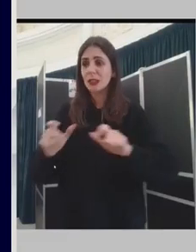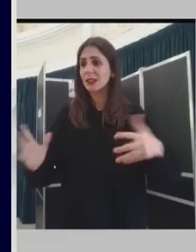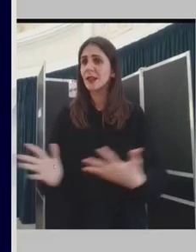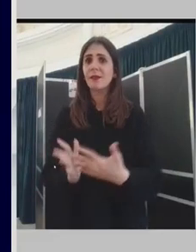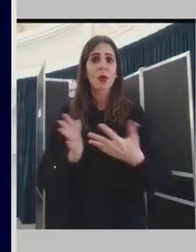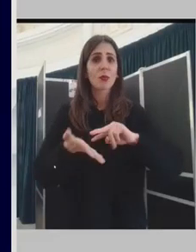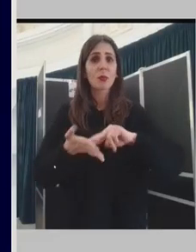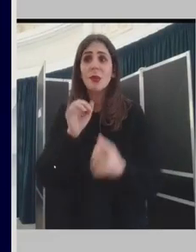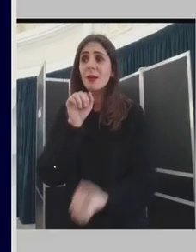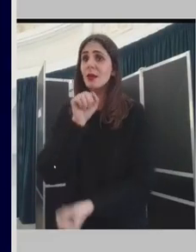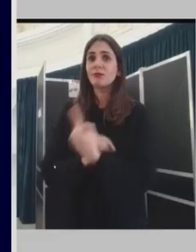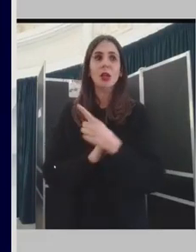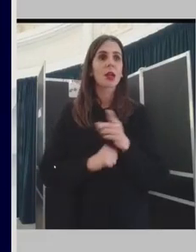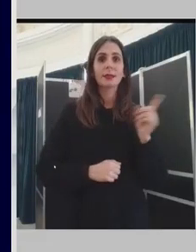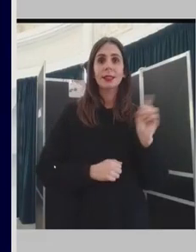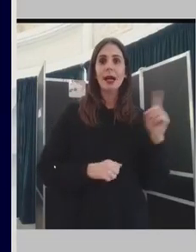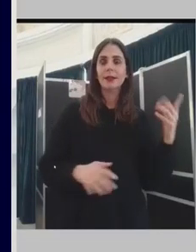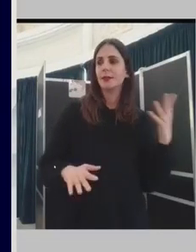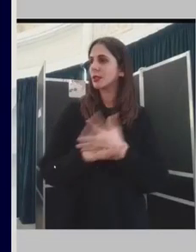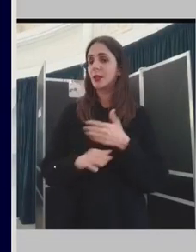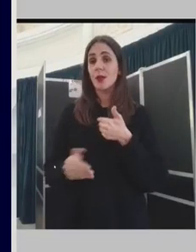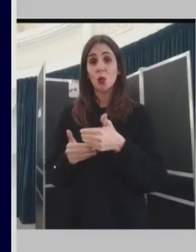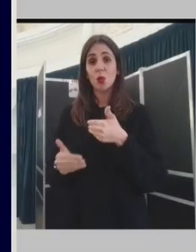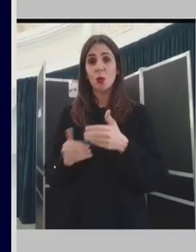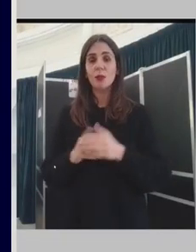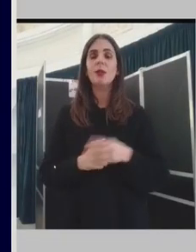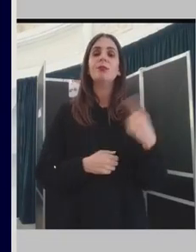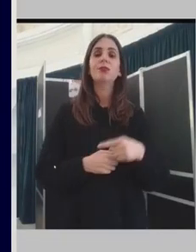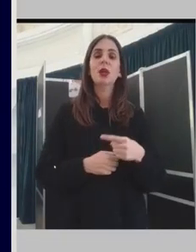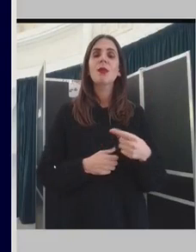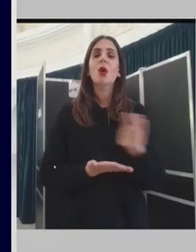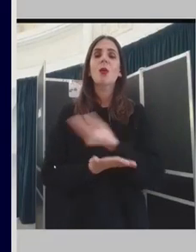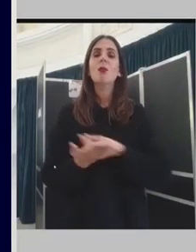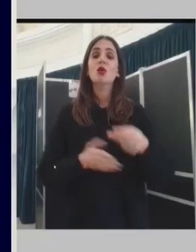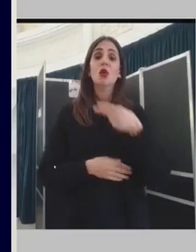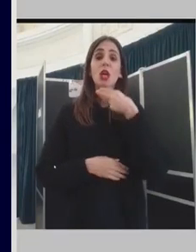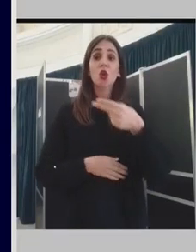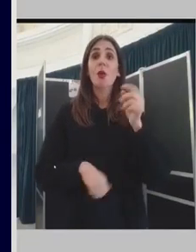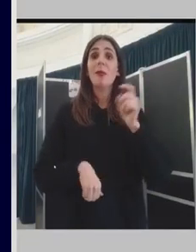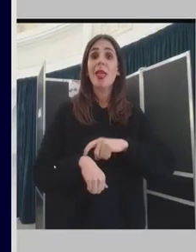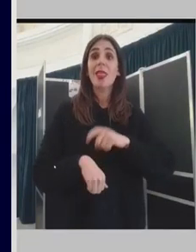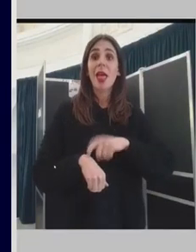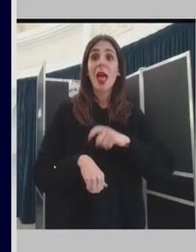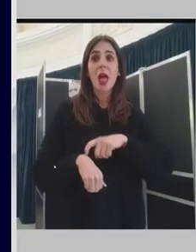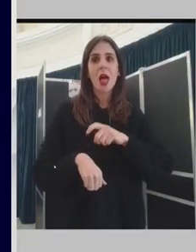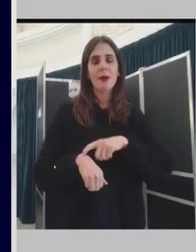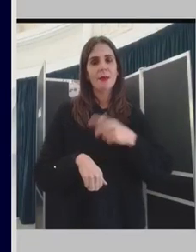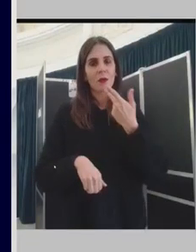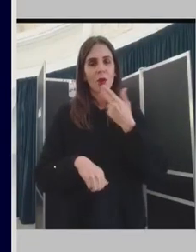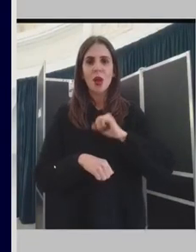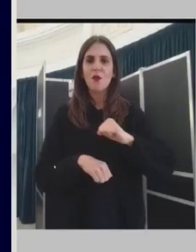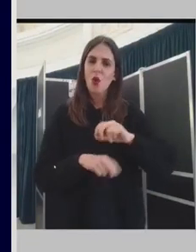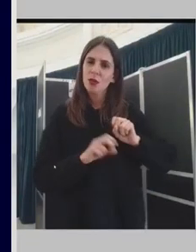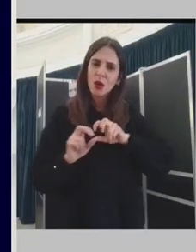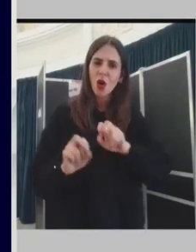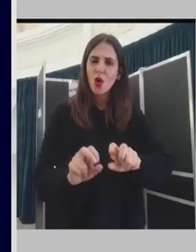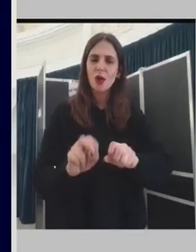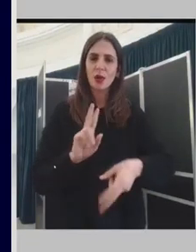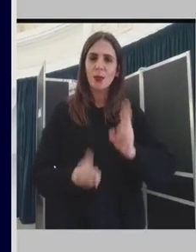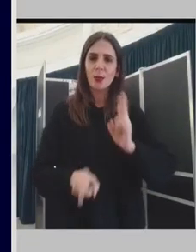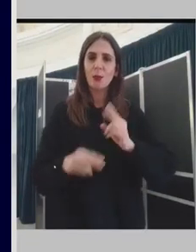portato veramente un aiuto. Questo è un progetto perché si chiama Corsa contro il tempo, è fondamentale, come diceva prima il dottore dell'area